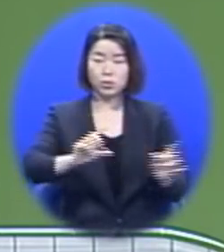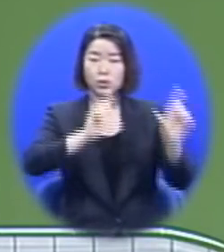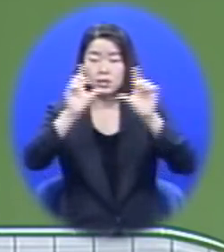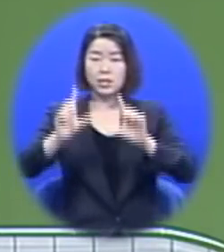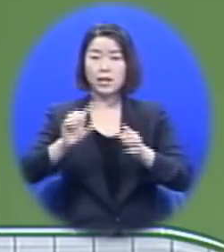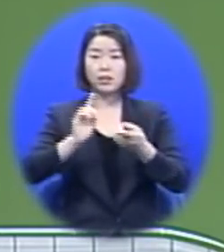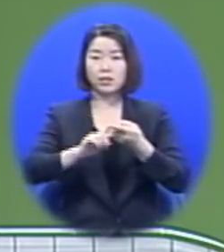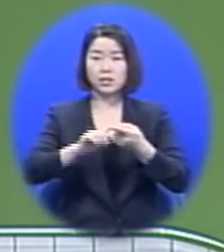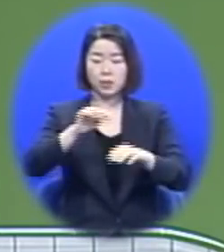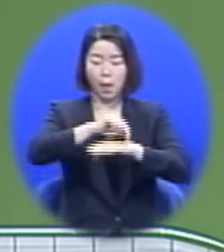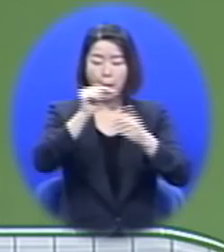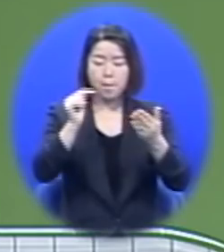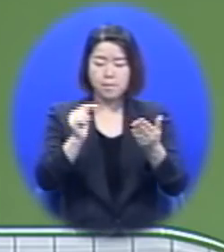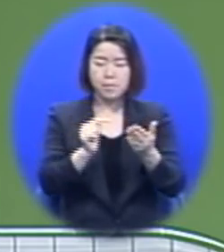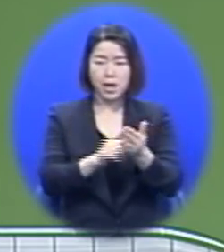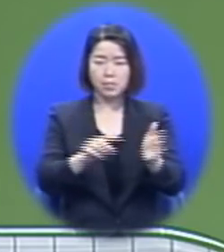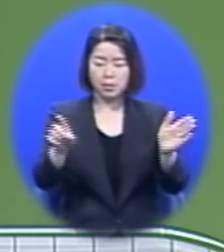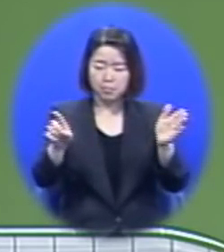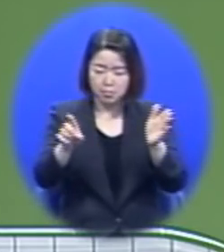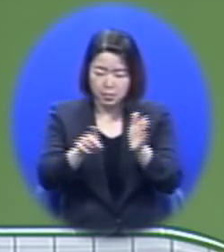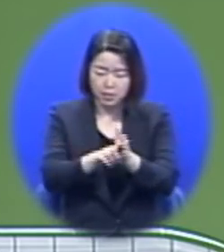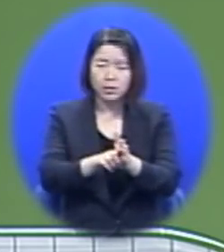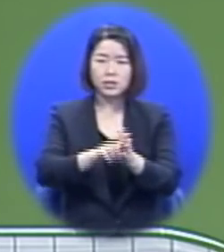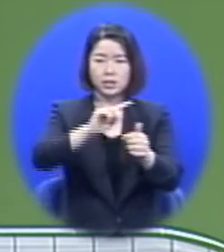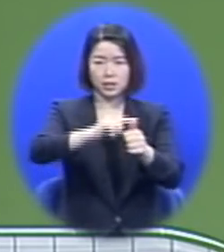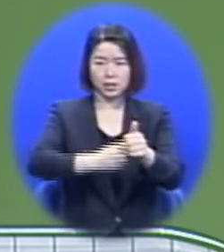그가 마음에 믿어지는 역사가 일어난